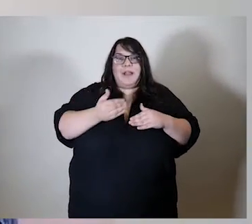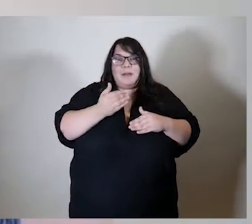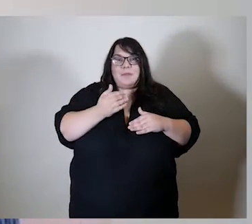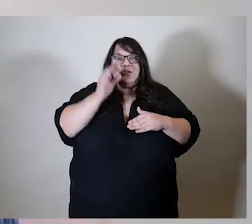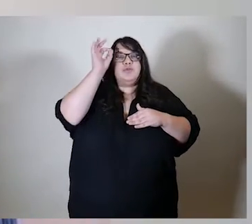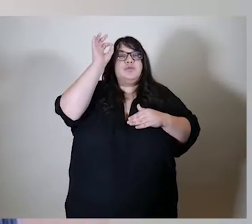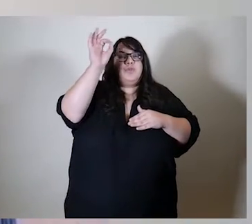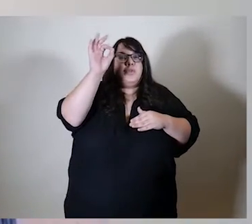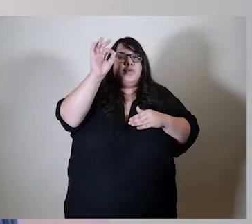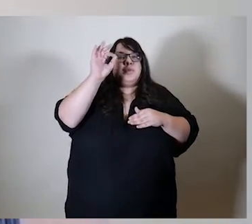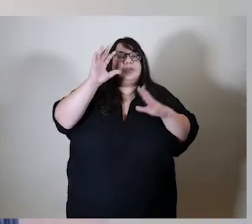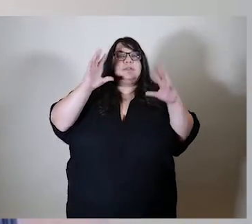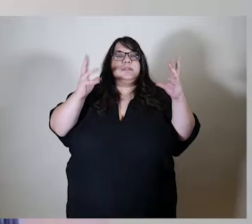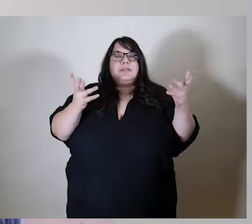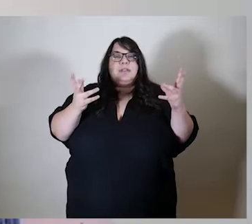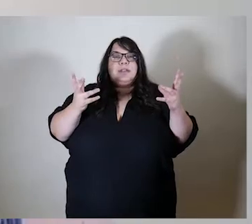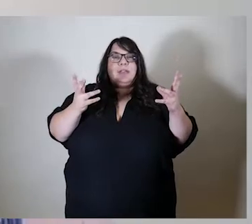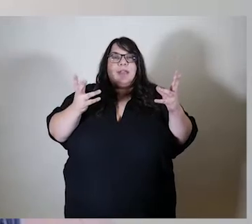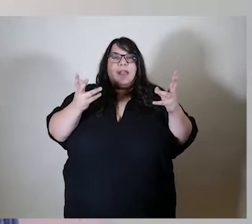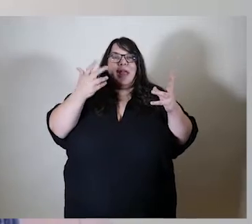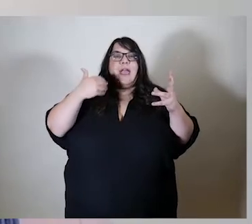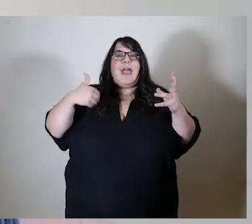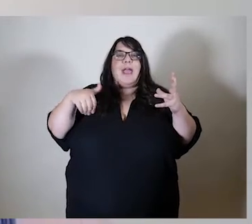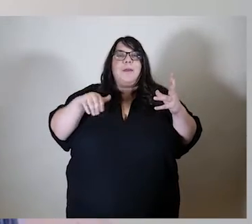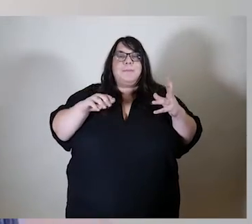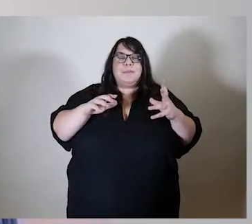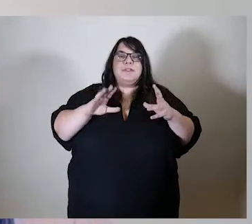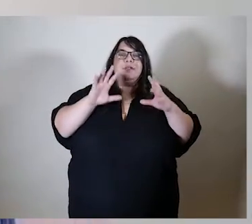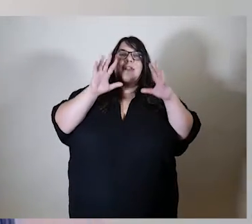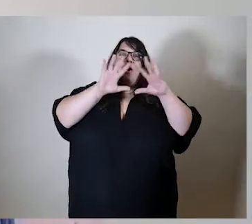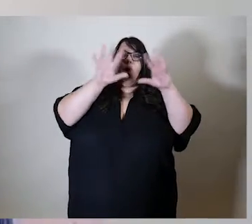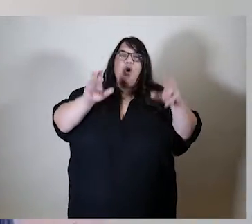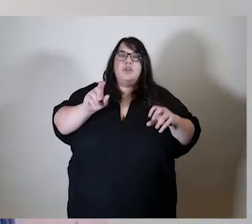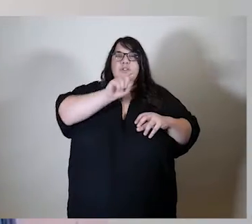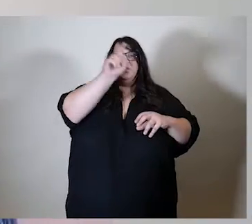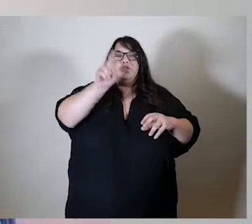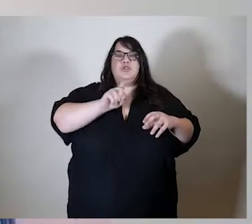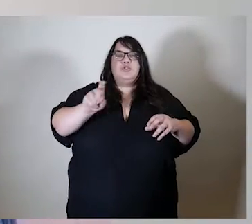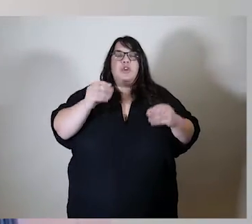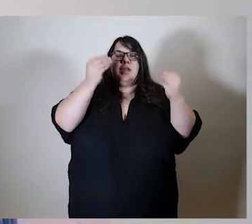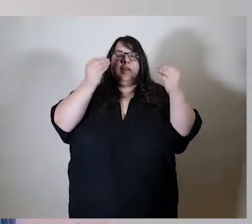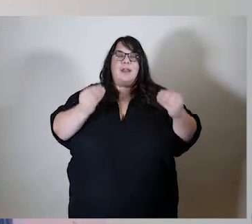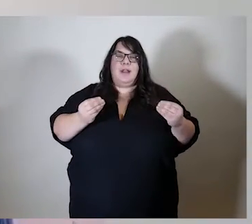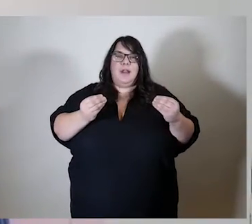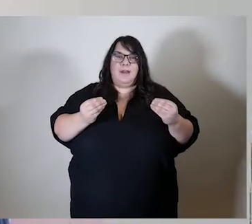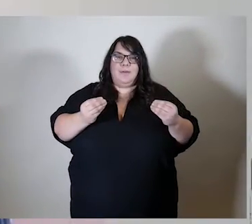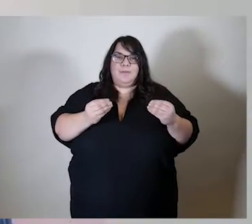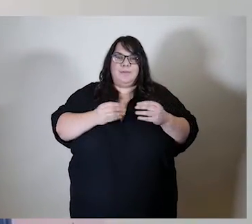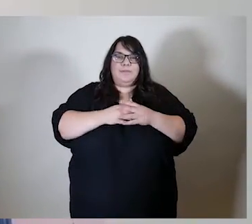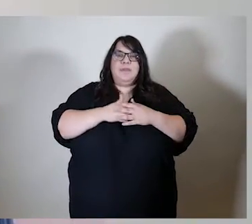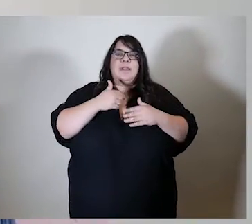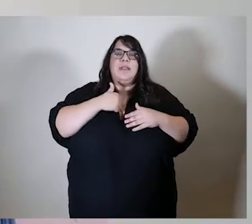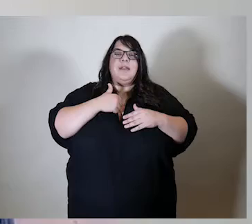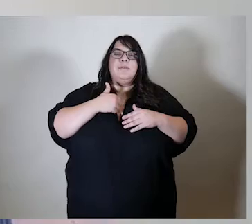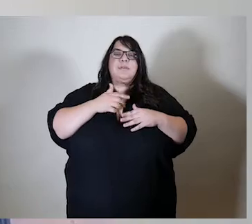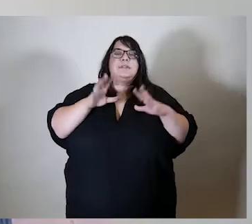σκοπός μας και στόχος μας κυρίως είναι η αξιοπρεπής διαβίωση όλων μας. Το λάβαρο του σωματείου